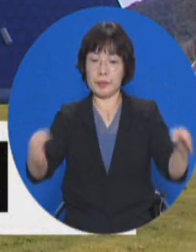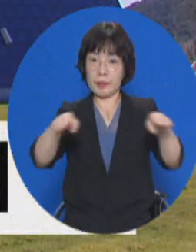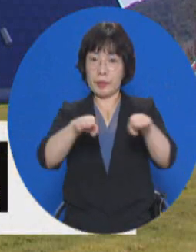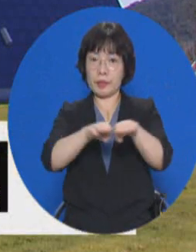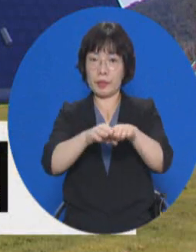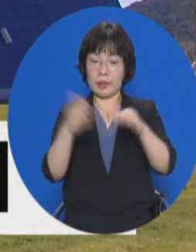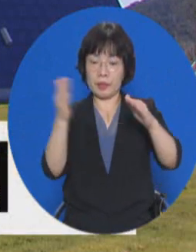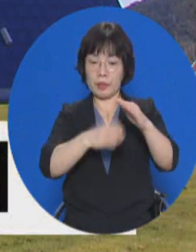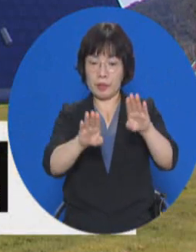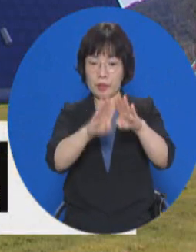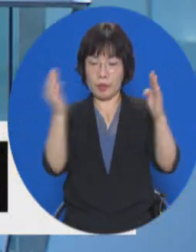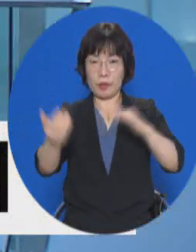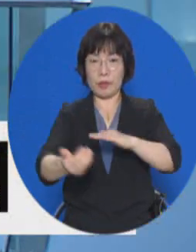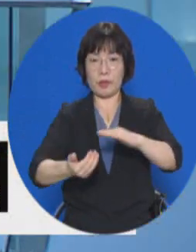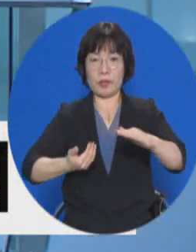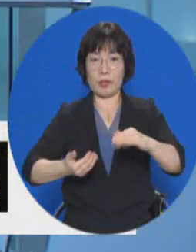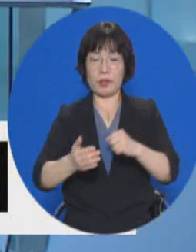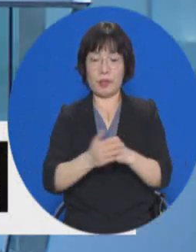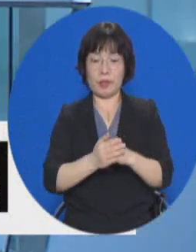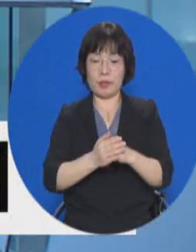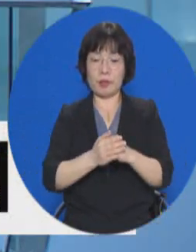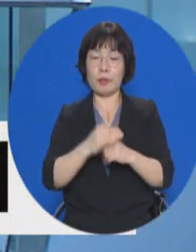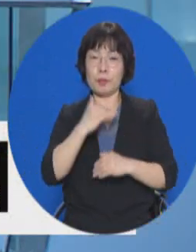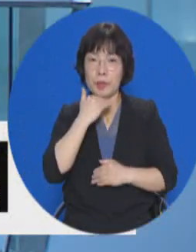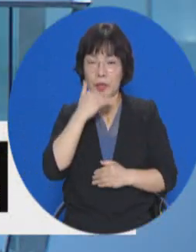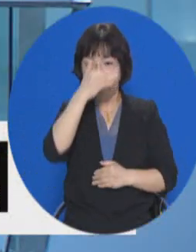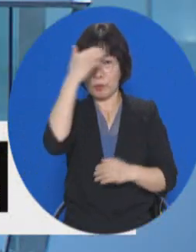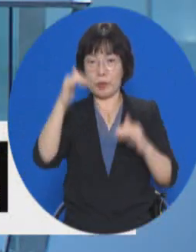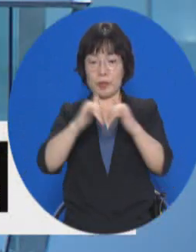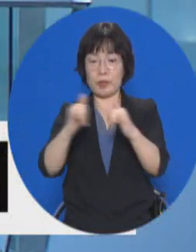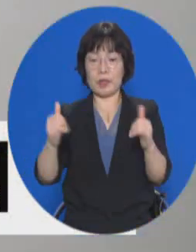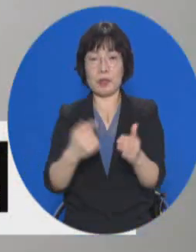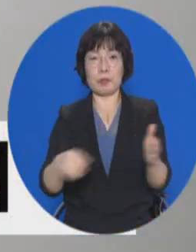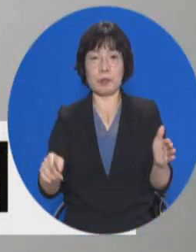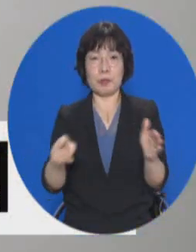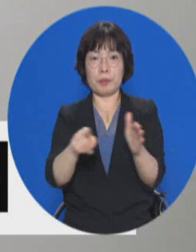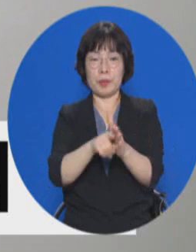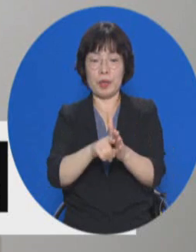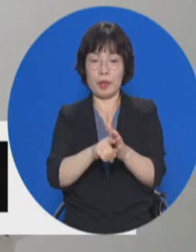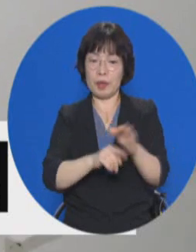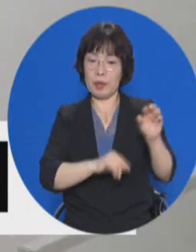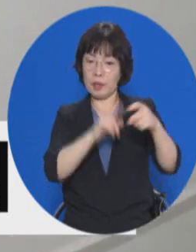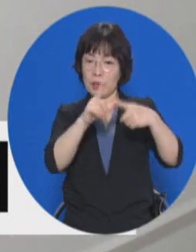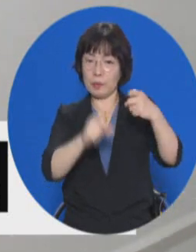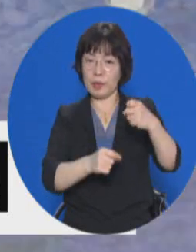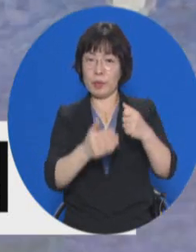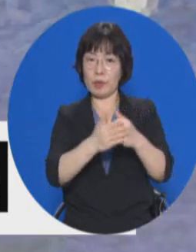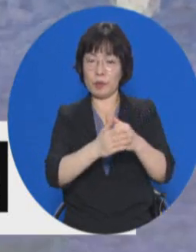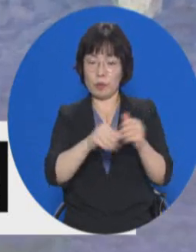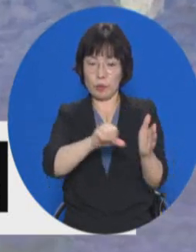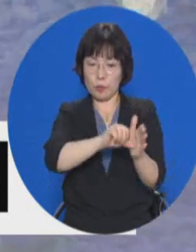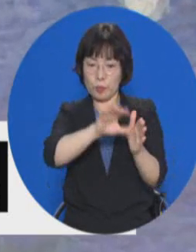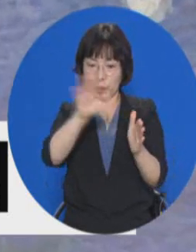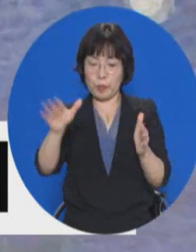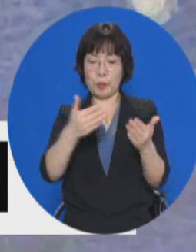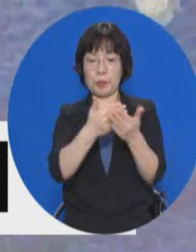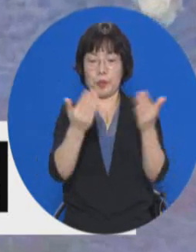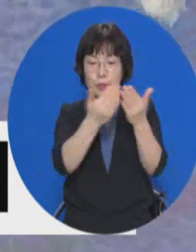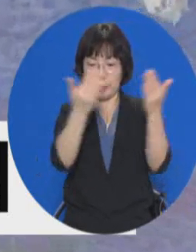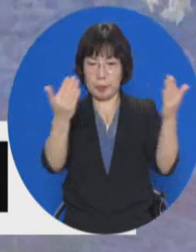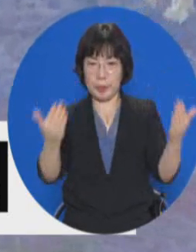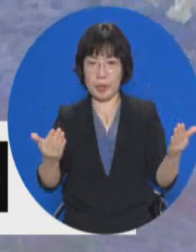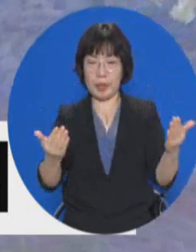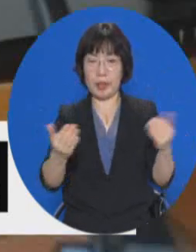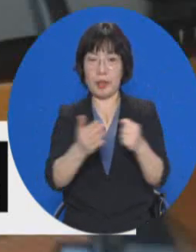도립미술관은 정식 개관에 앞서 개관을 기다리는 지역 관람객들을 위해 다음 달 모네, 브뤼겔의 명화와